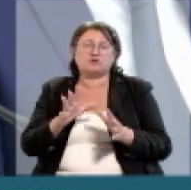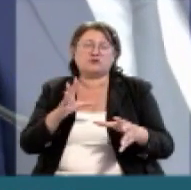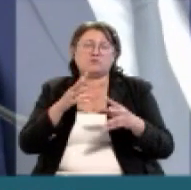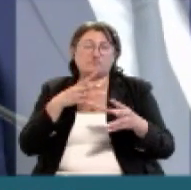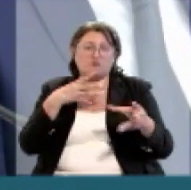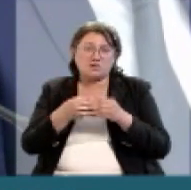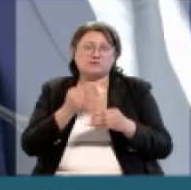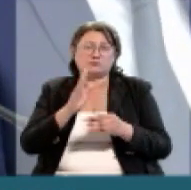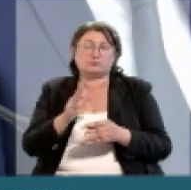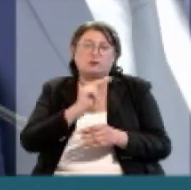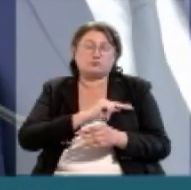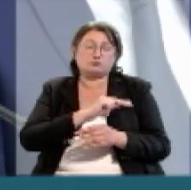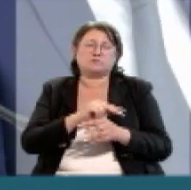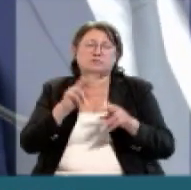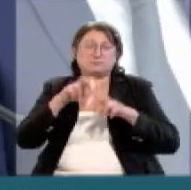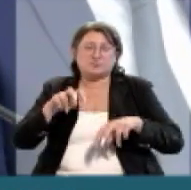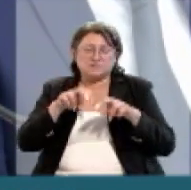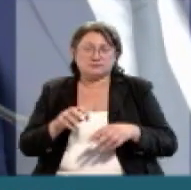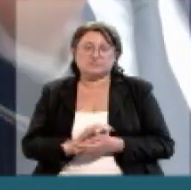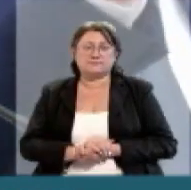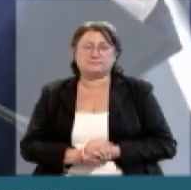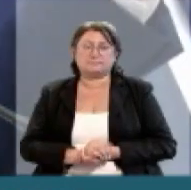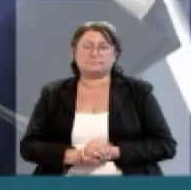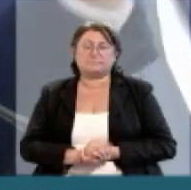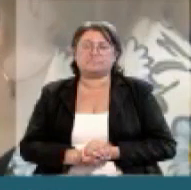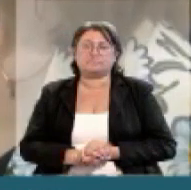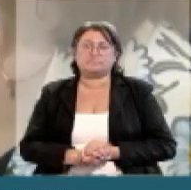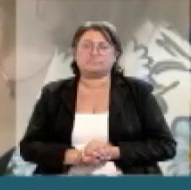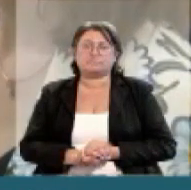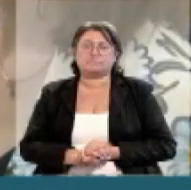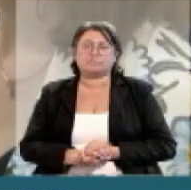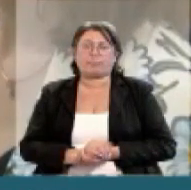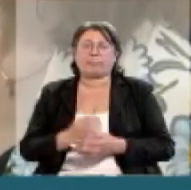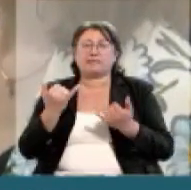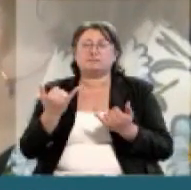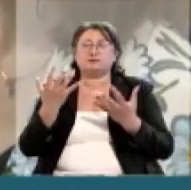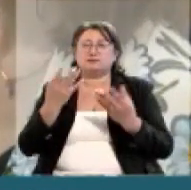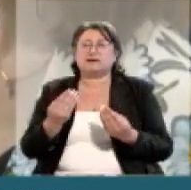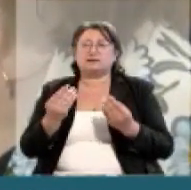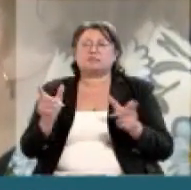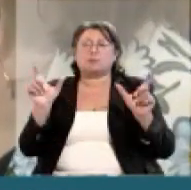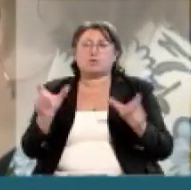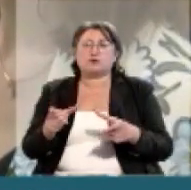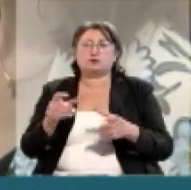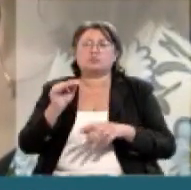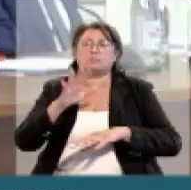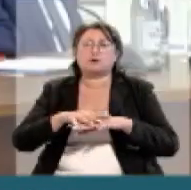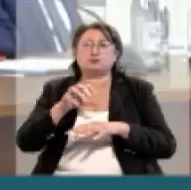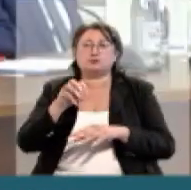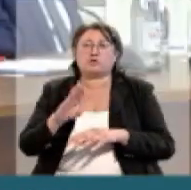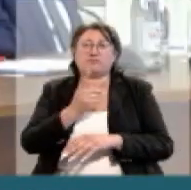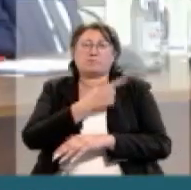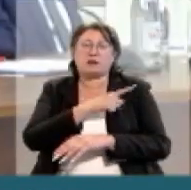орталық мемлекеттік органдармен бірлесе жұмыс істейтін боламыз. Бүгінгі күні борышқа батқан кейбір ауруханалардың